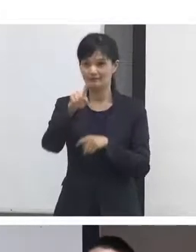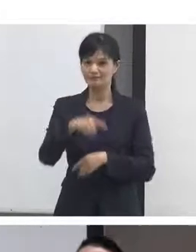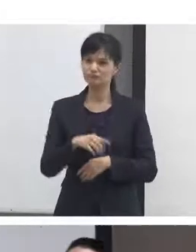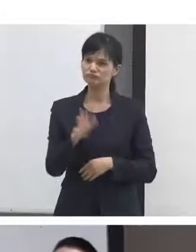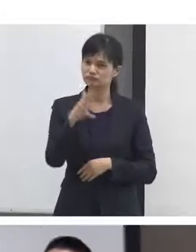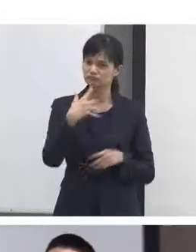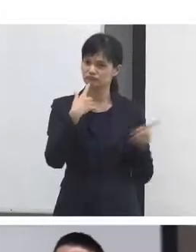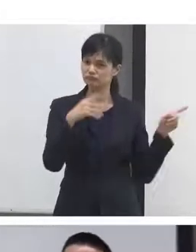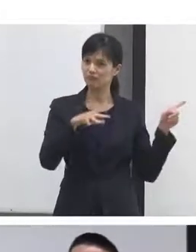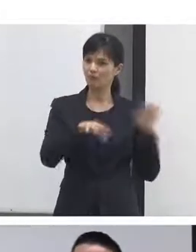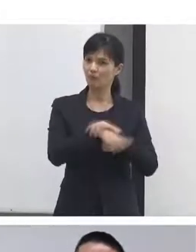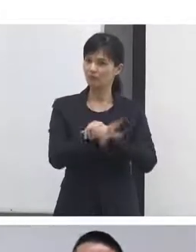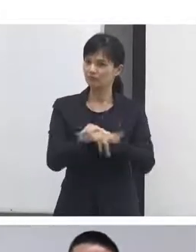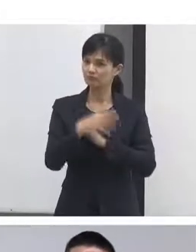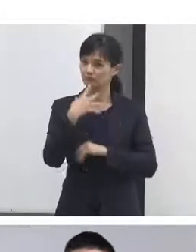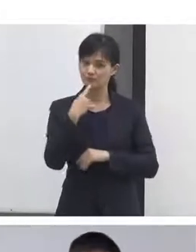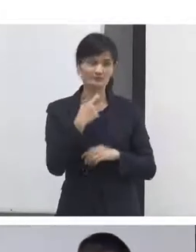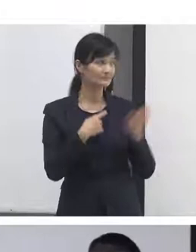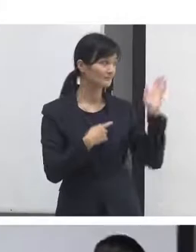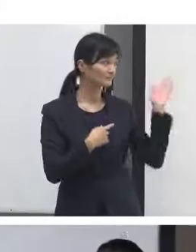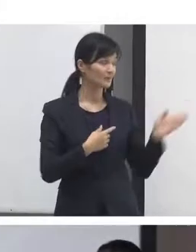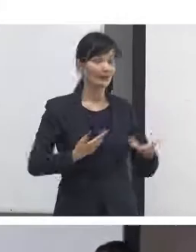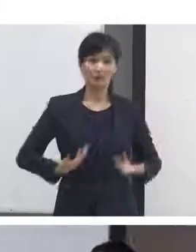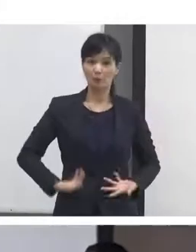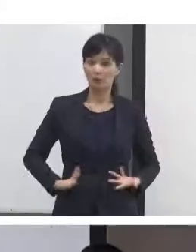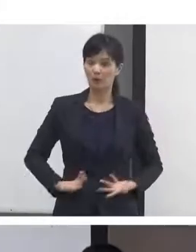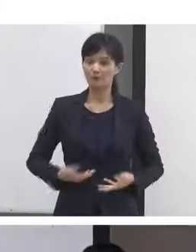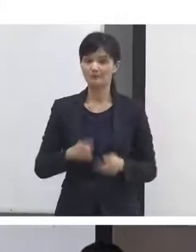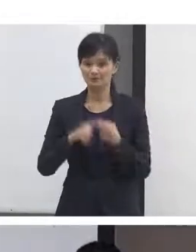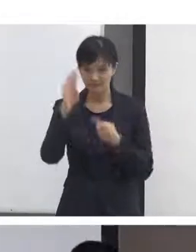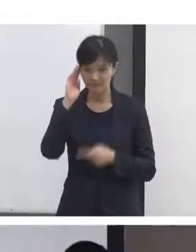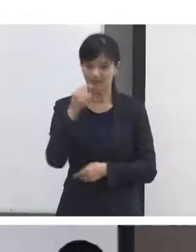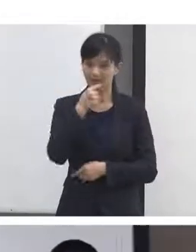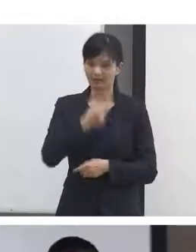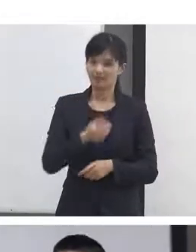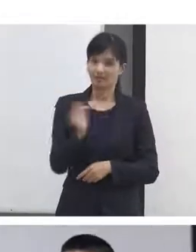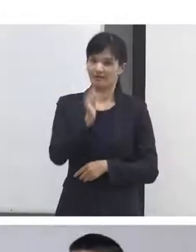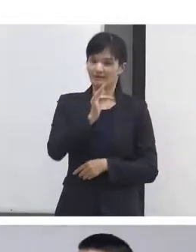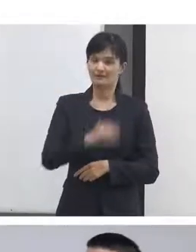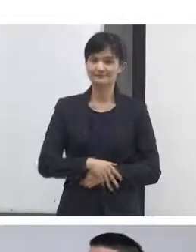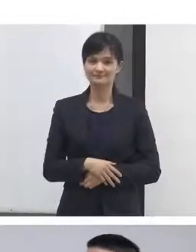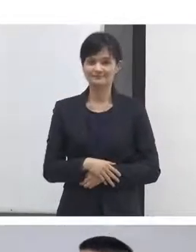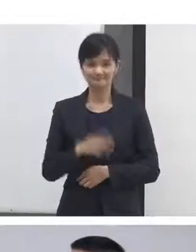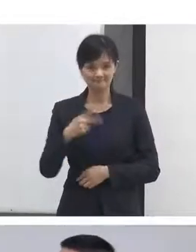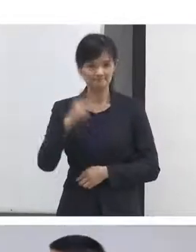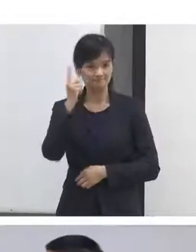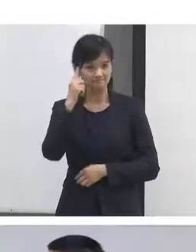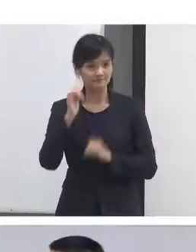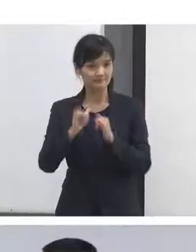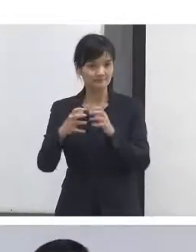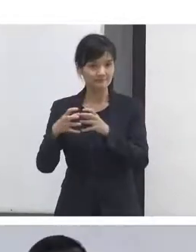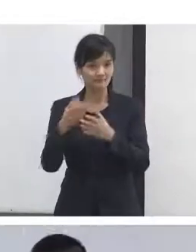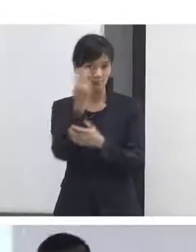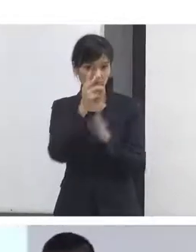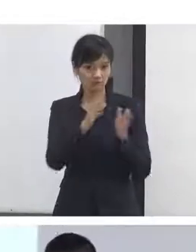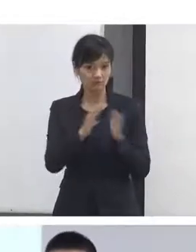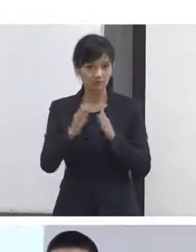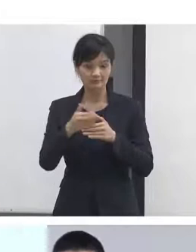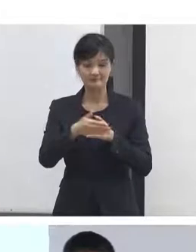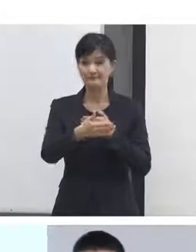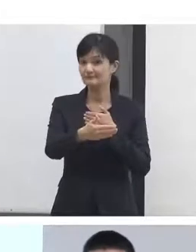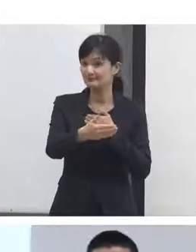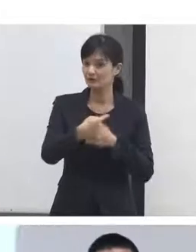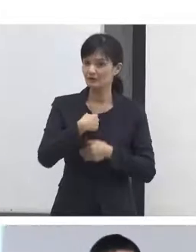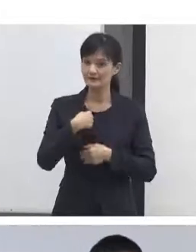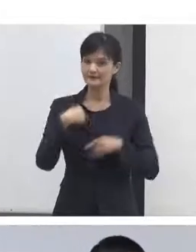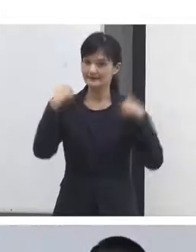关系，喘口气，因为我讲太快了。OK。在思考社群治理的过程中，其实很常是感到